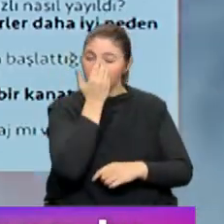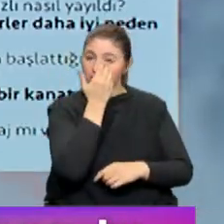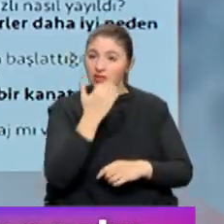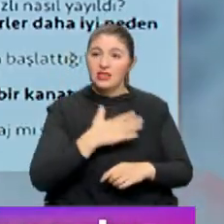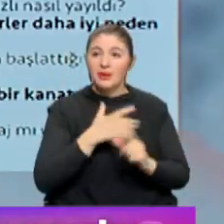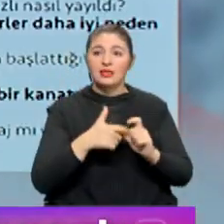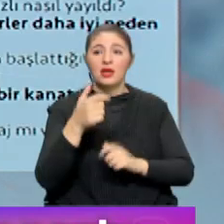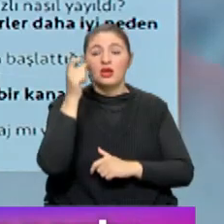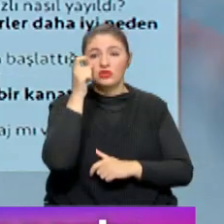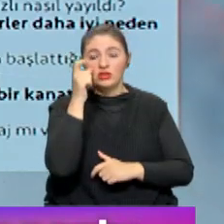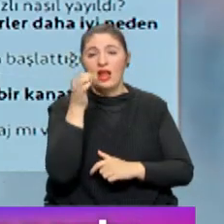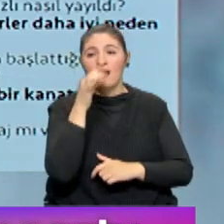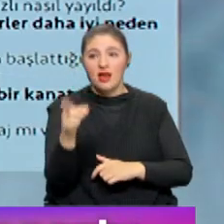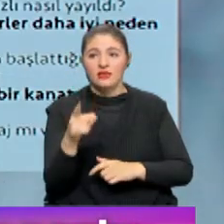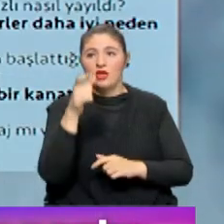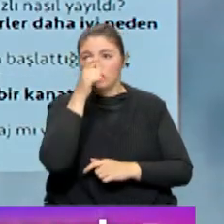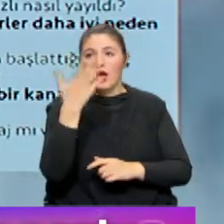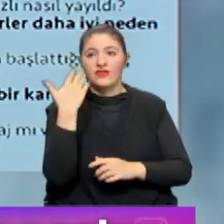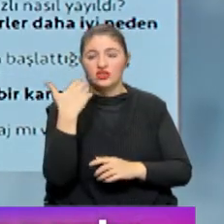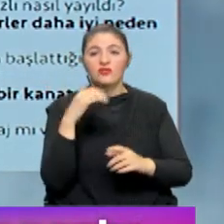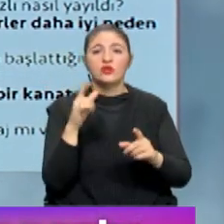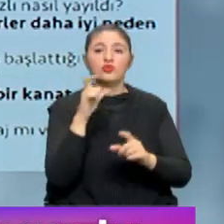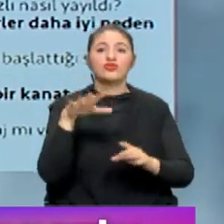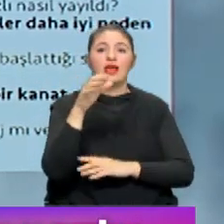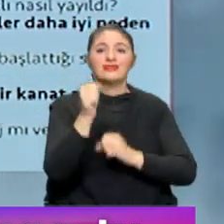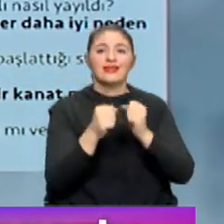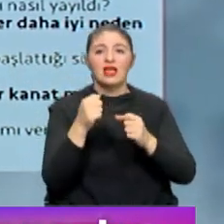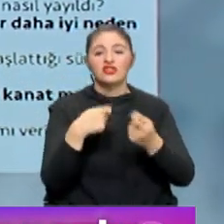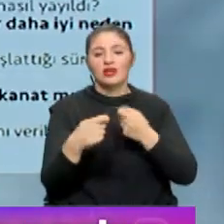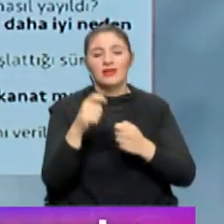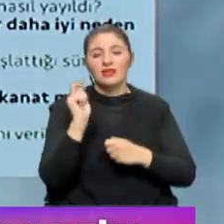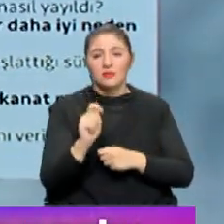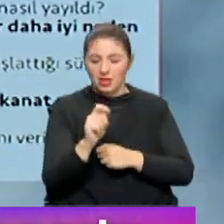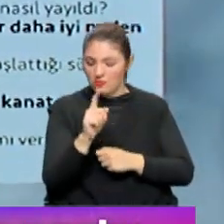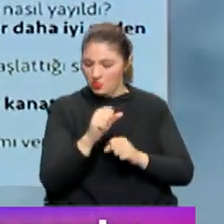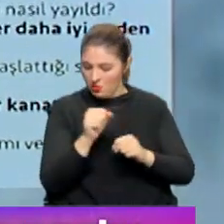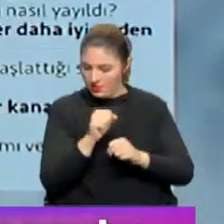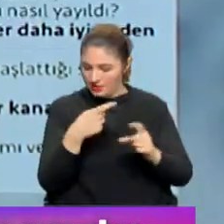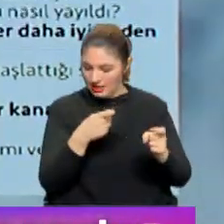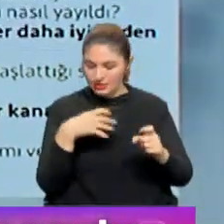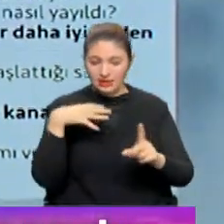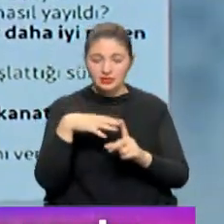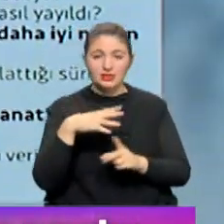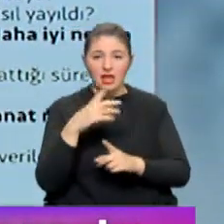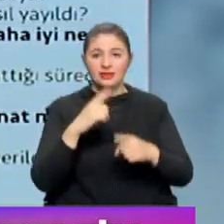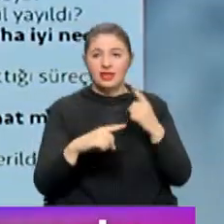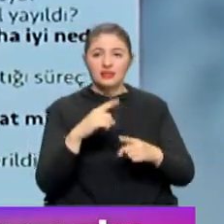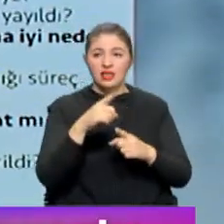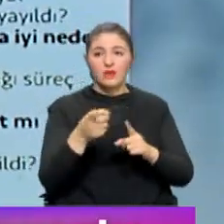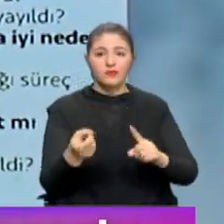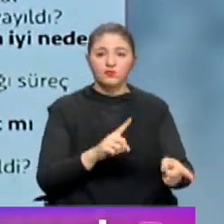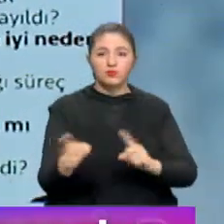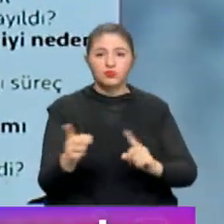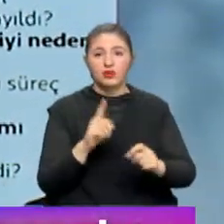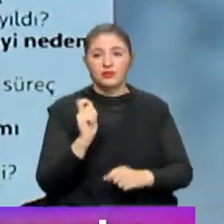başkanı Özgür Özel Ankara'da e Türk havacılık ve uzay Sanayi aş'ye düzenlenen bombalı ve silahlı saldırıyla siyasete yön